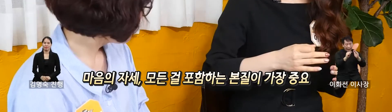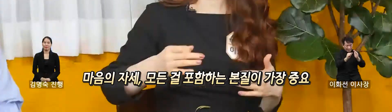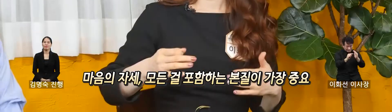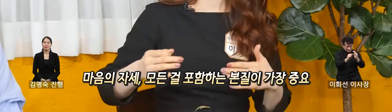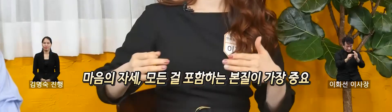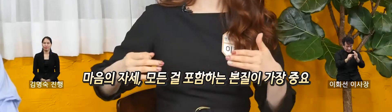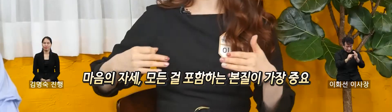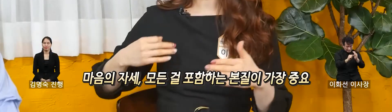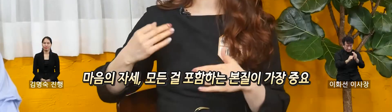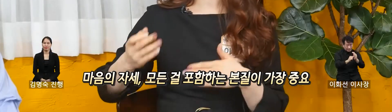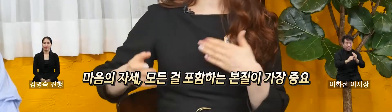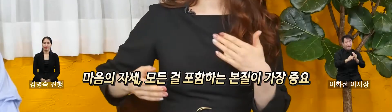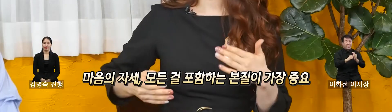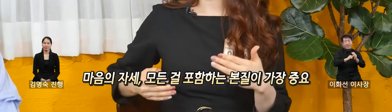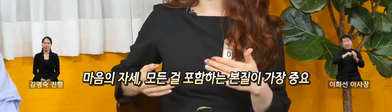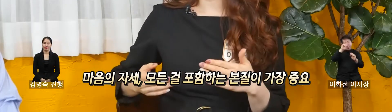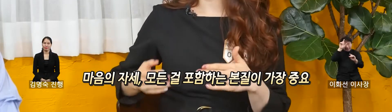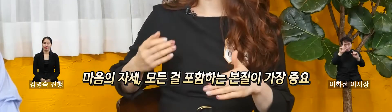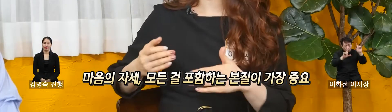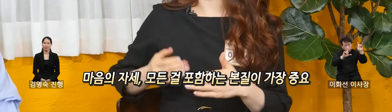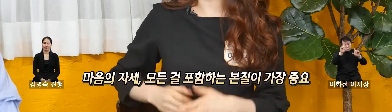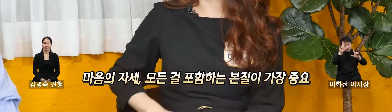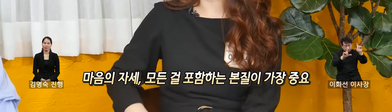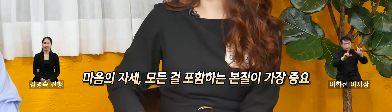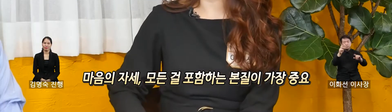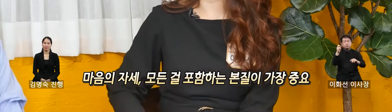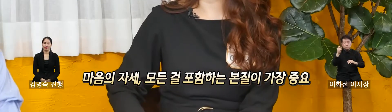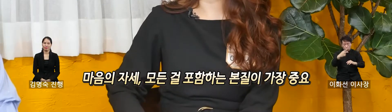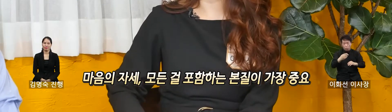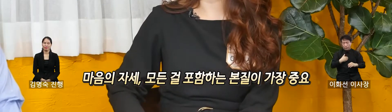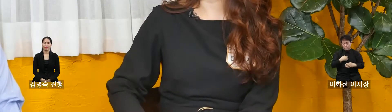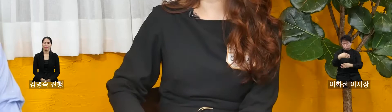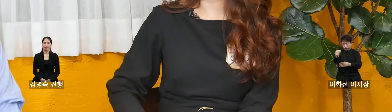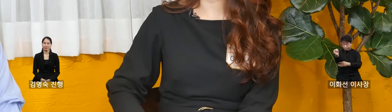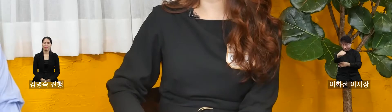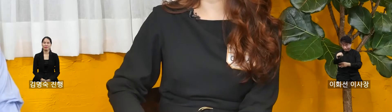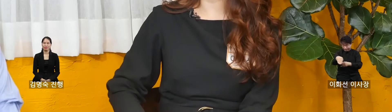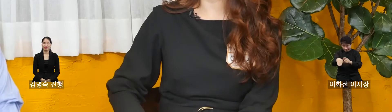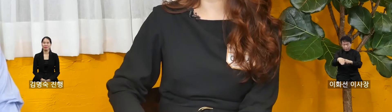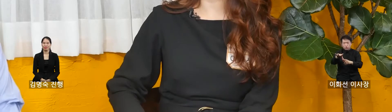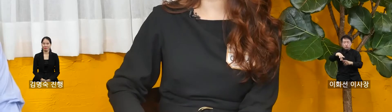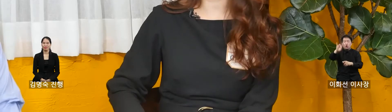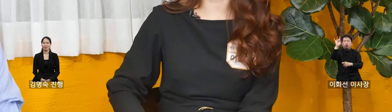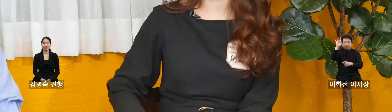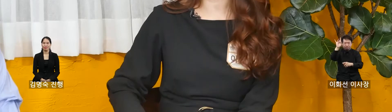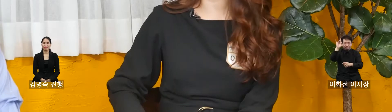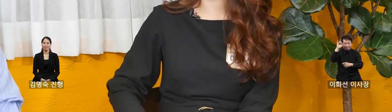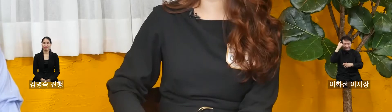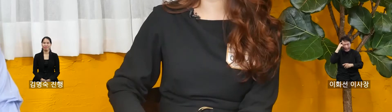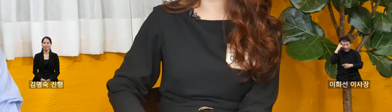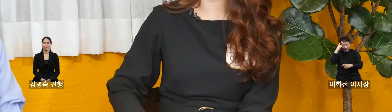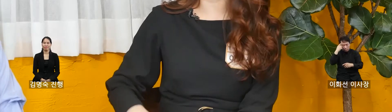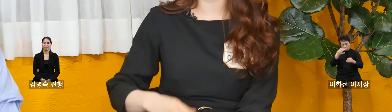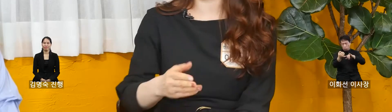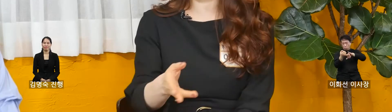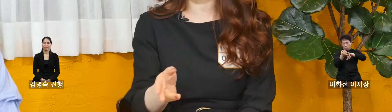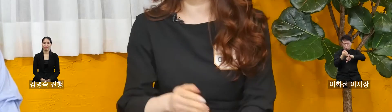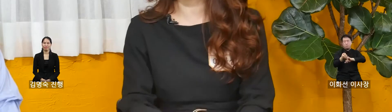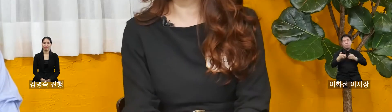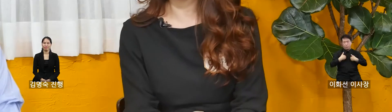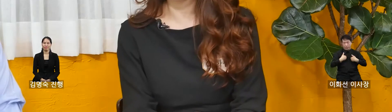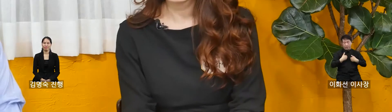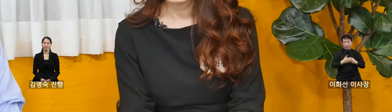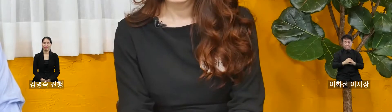자세 이 모든 걸 포함하고 있는 게 본질, 기본이 아닌가 전 생각해요. 근데 어떤 거든 그렇지 않을까요? 그렇죠.